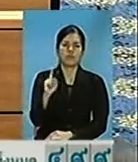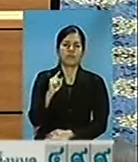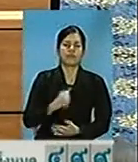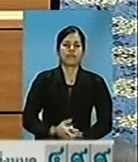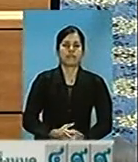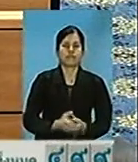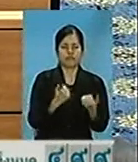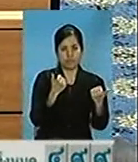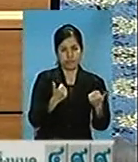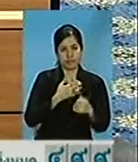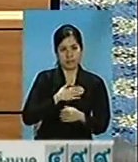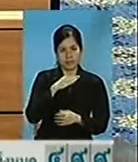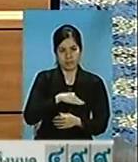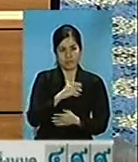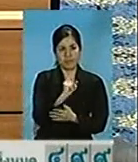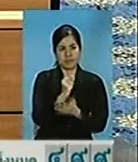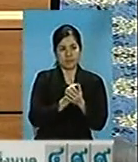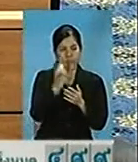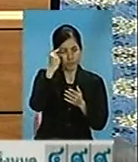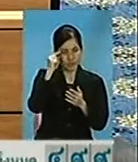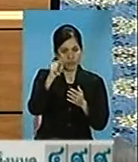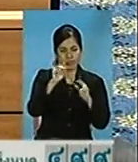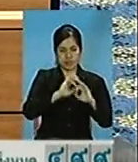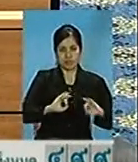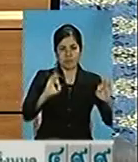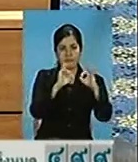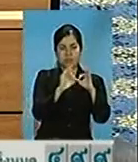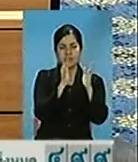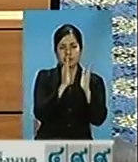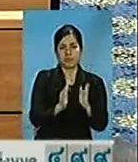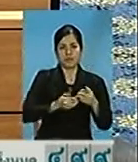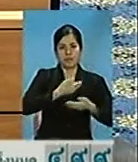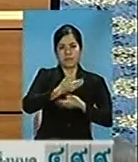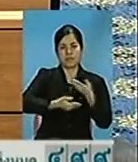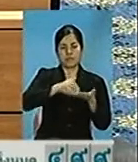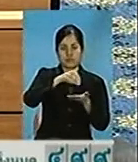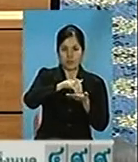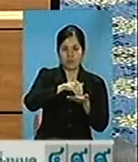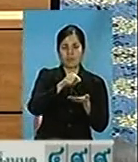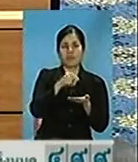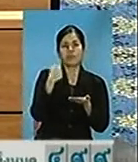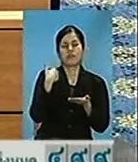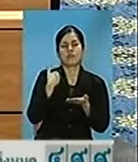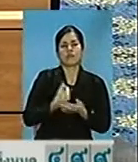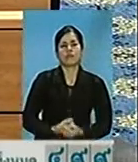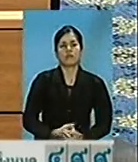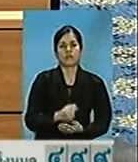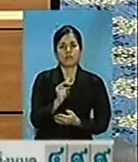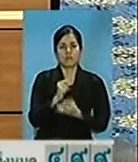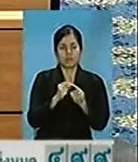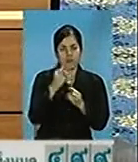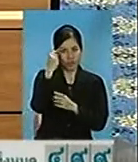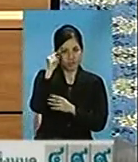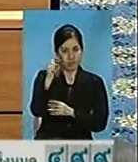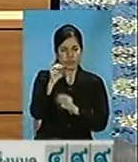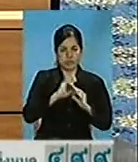มว่าเราให้ความสำคัญน้ำหนักกับปลายน้ำกับพ่อค้าคนกลางกับพ่อค้าไม่ได้ให้ความสำคั